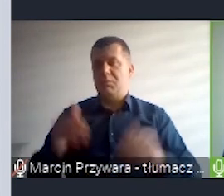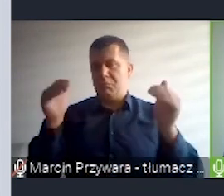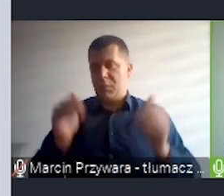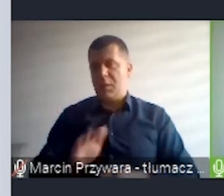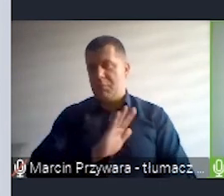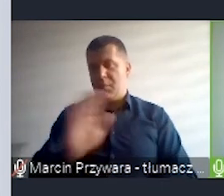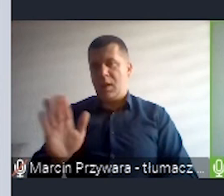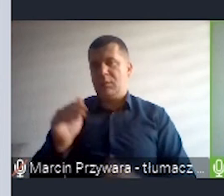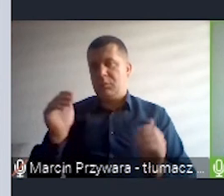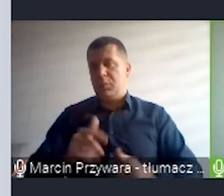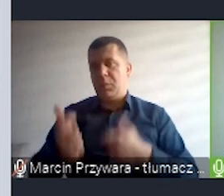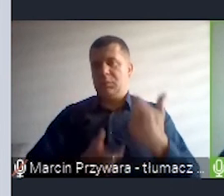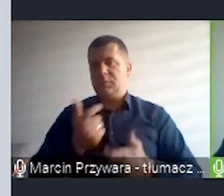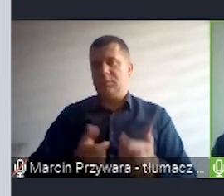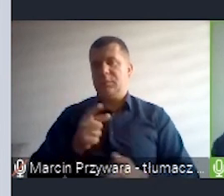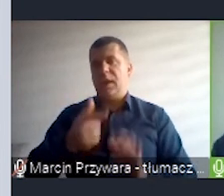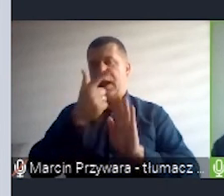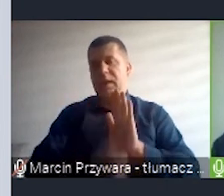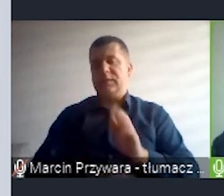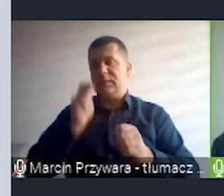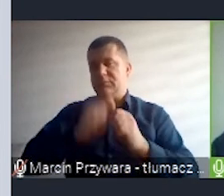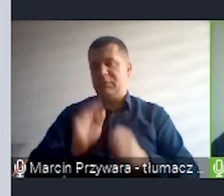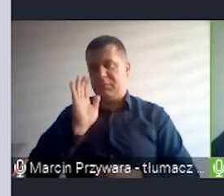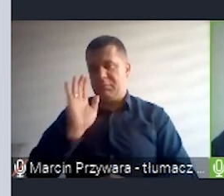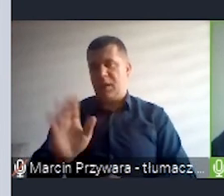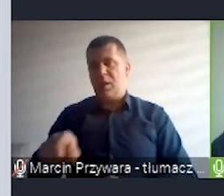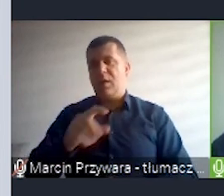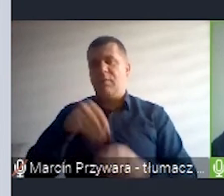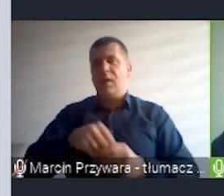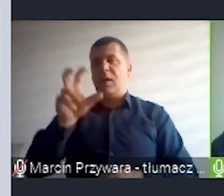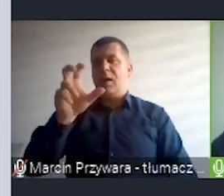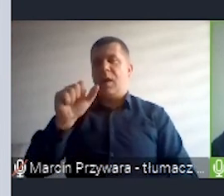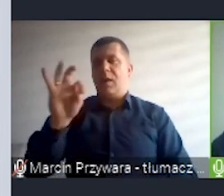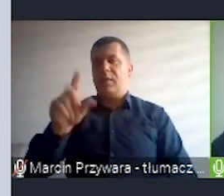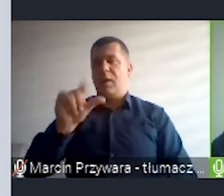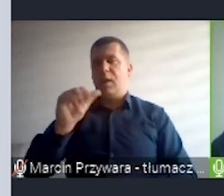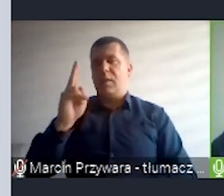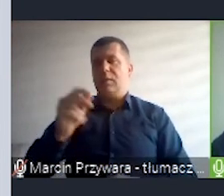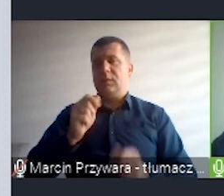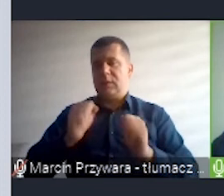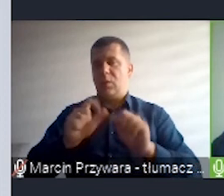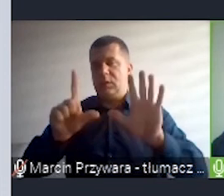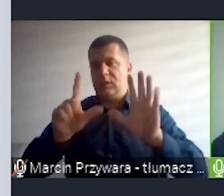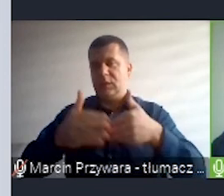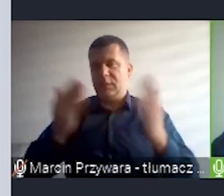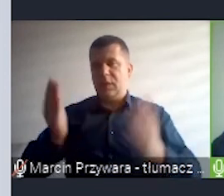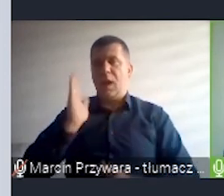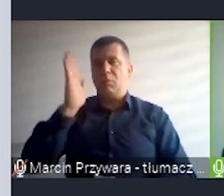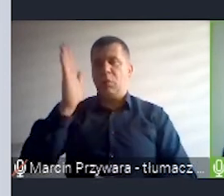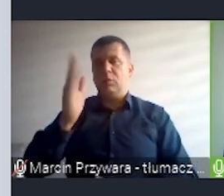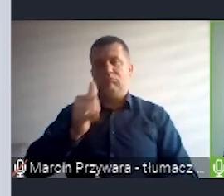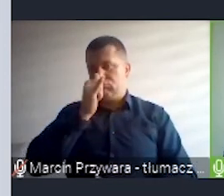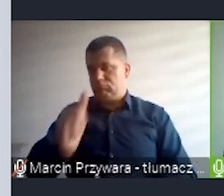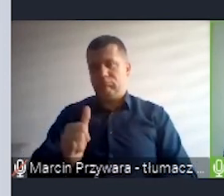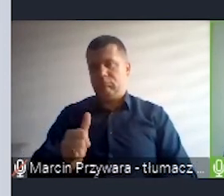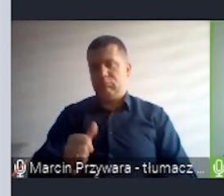Macie Państwo do dyspozycji te listy sprawdzające. One są w czacie, tak jak mówię, ten link działa tydzień, natomiast obawiam się, że później nie wrócicie